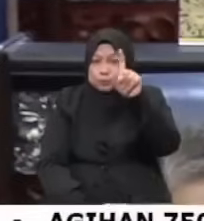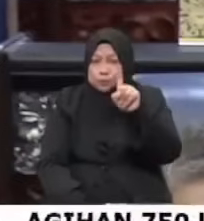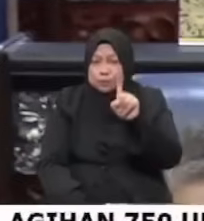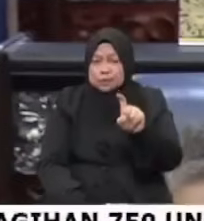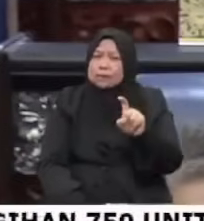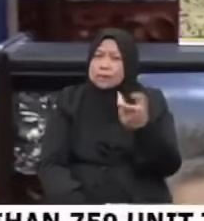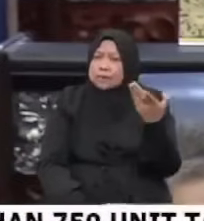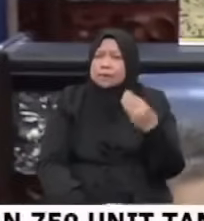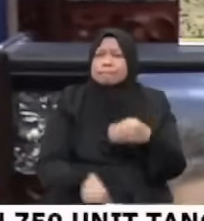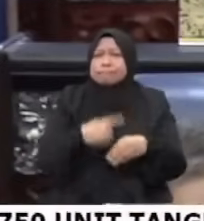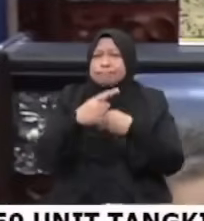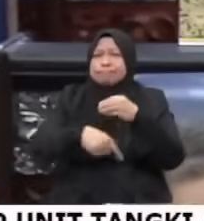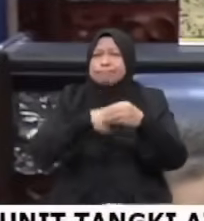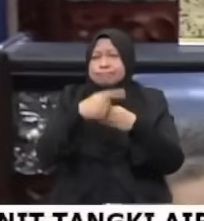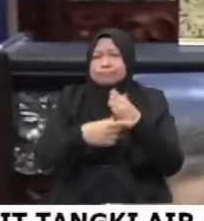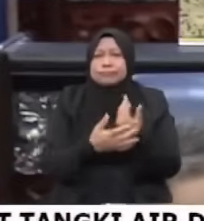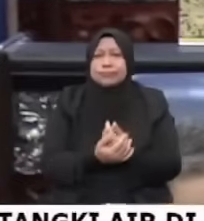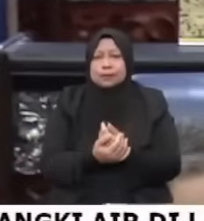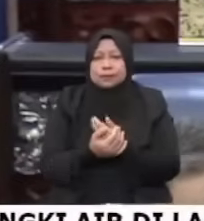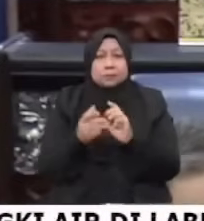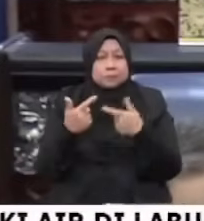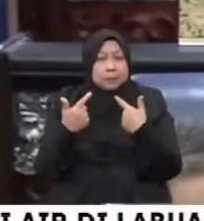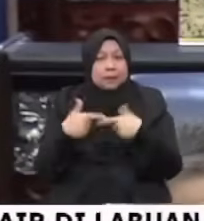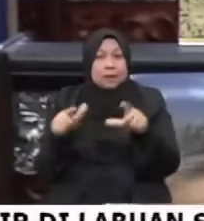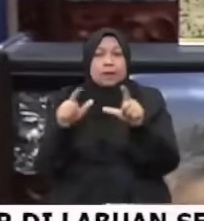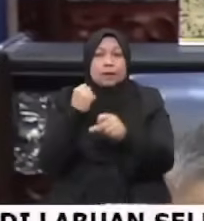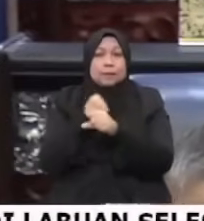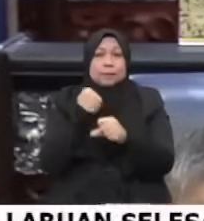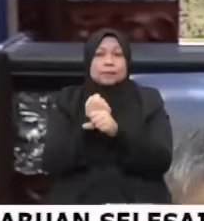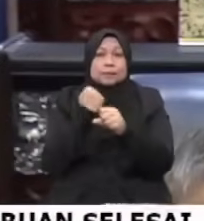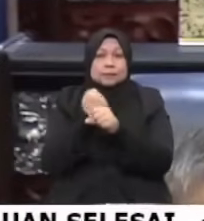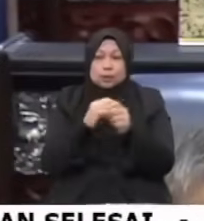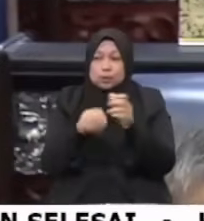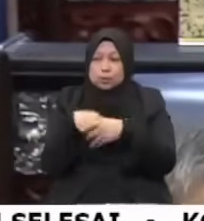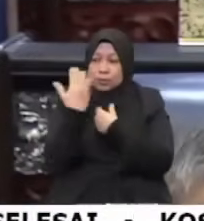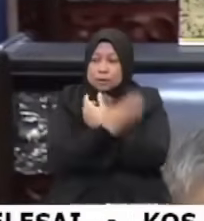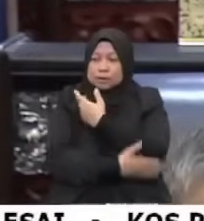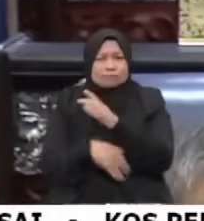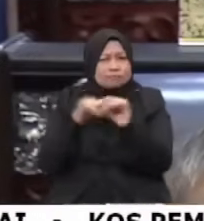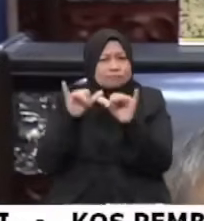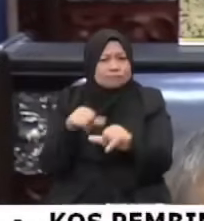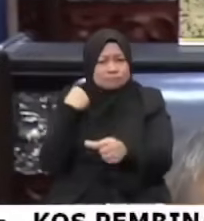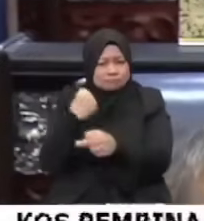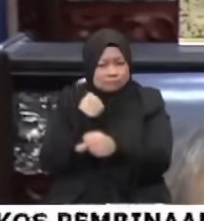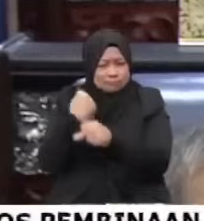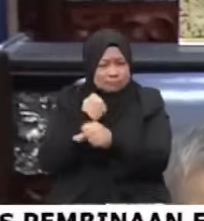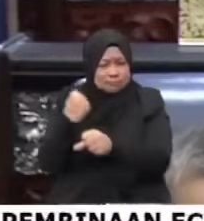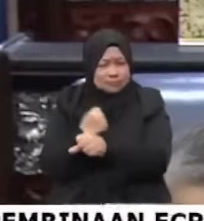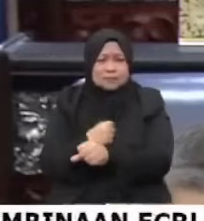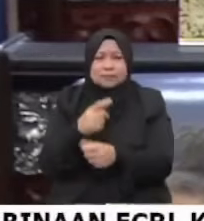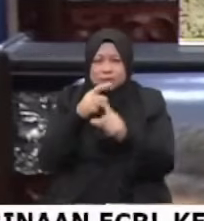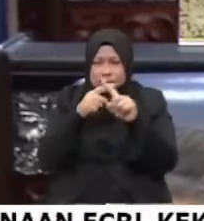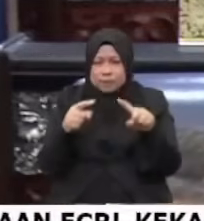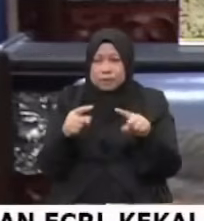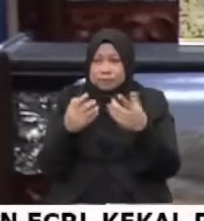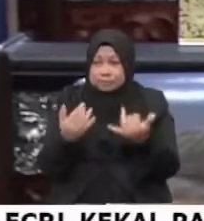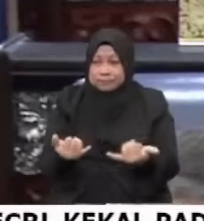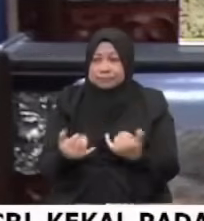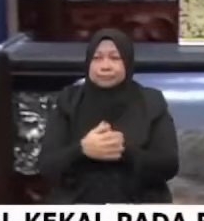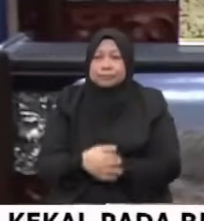tentang tempoh yang dibenarkan oleh pekerja asing untuk bekerja di negara ini untuk makluman dewan yang mulia ini